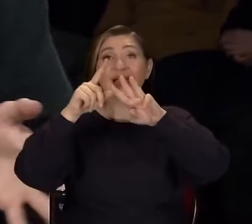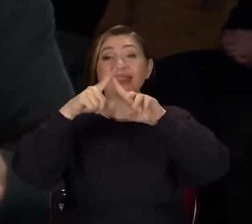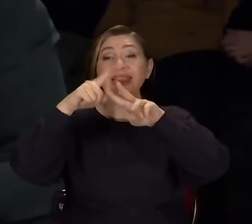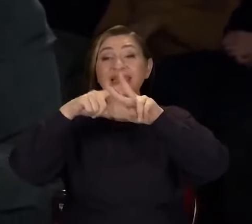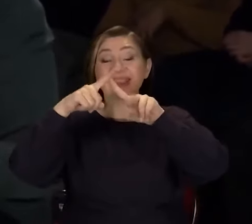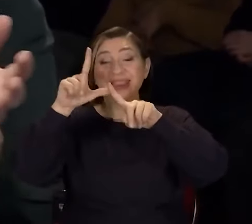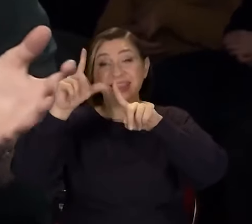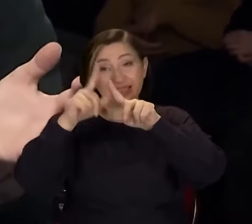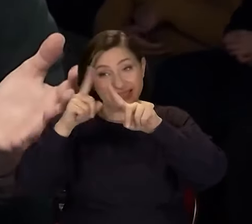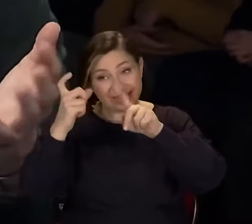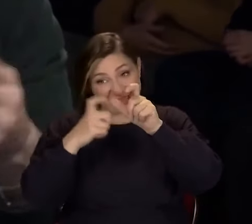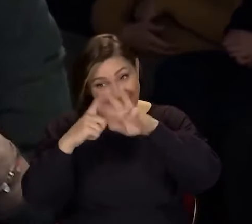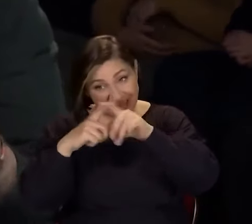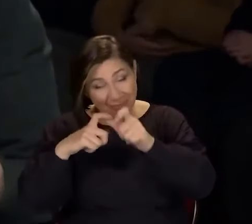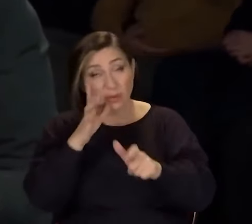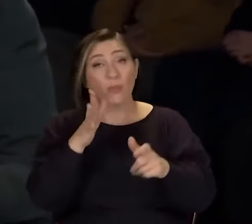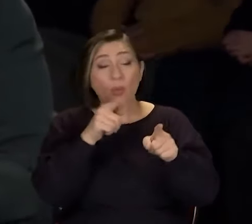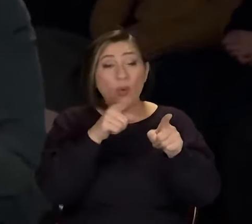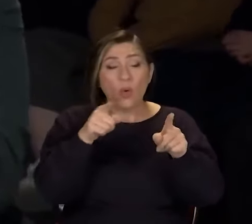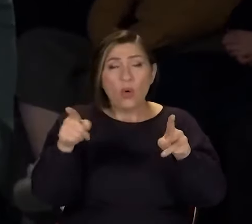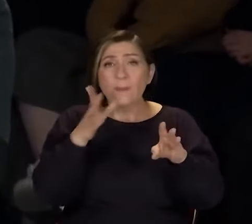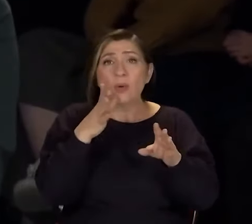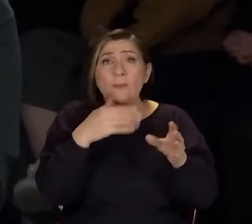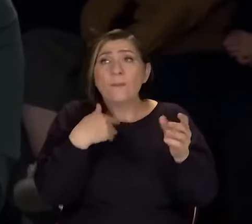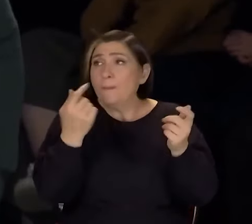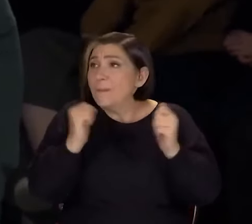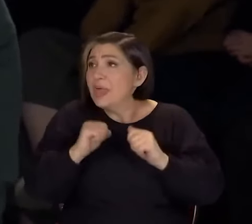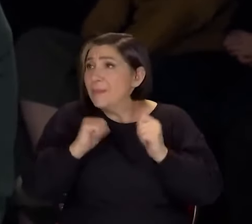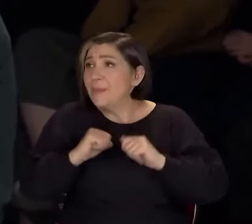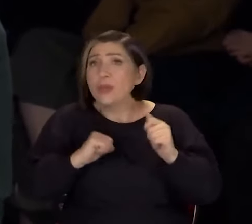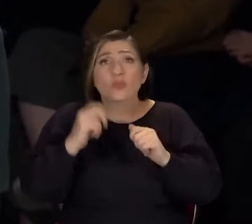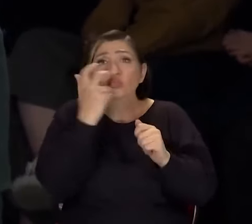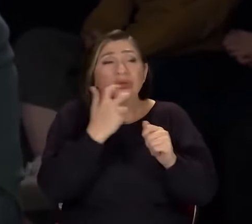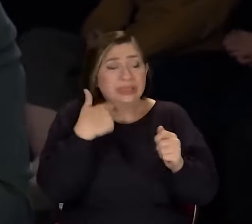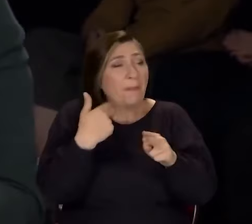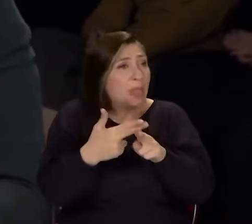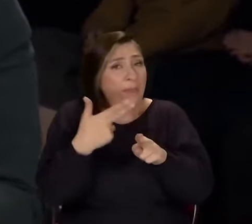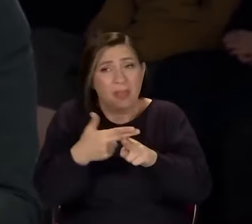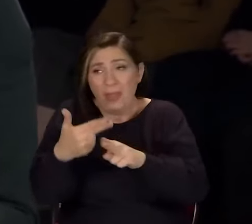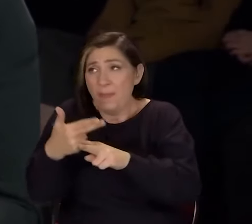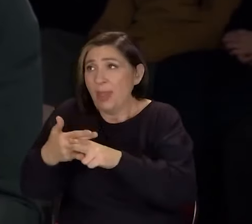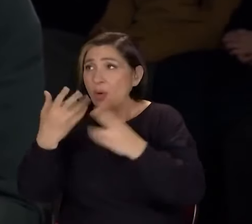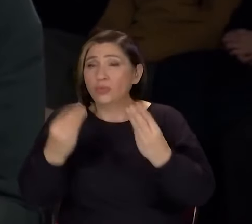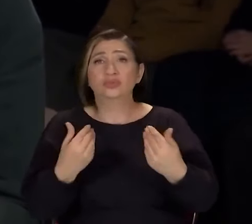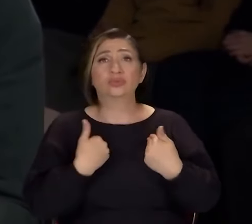Hani bunların hepsiyle alakalı bir şekilde çalışmışlığım var. Sonuçta müziği görmüşlüğüm oluyor aslında bu